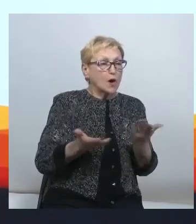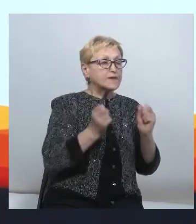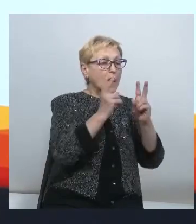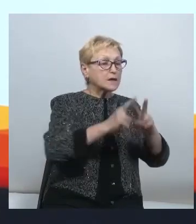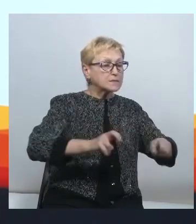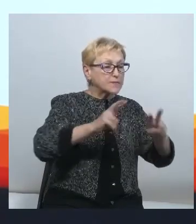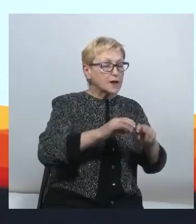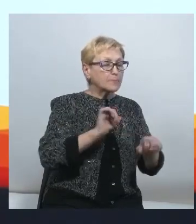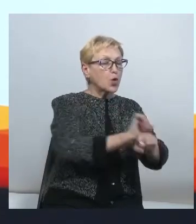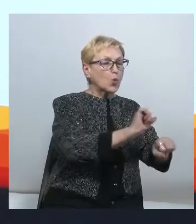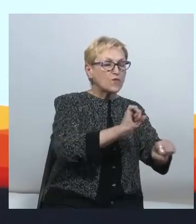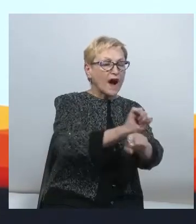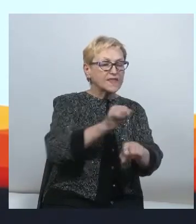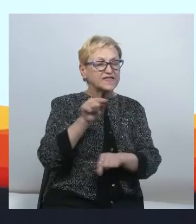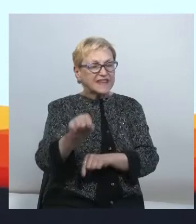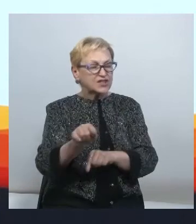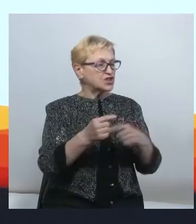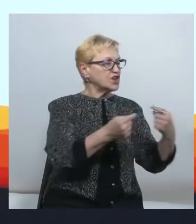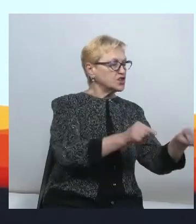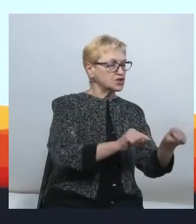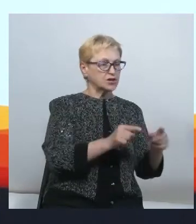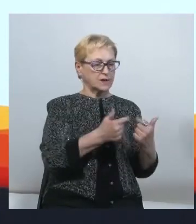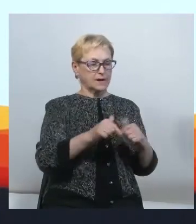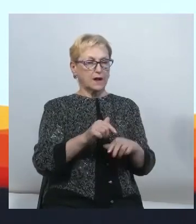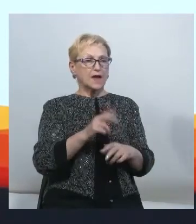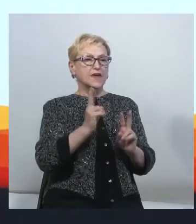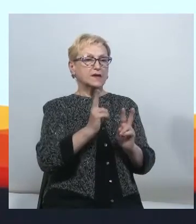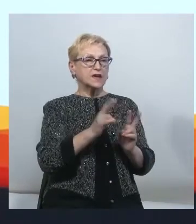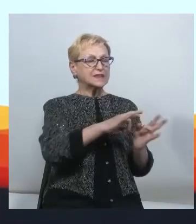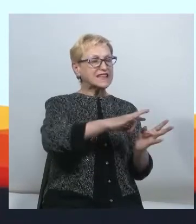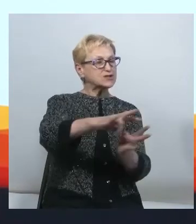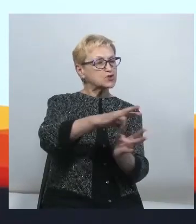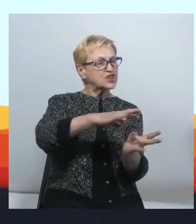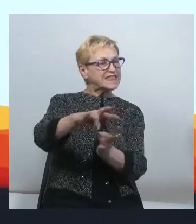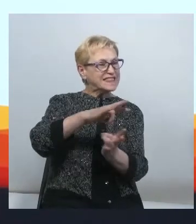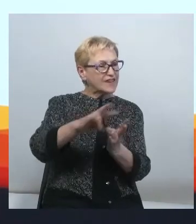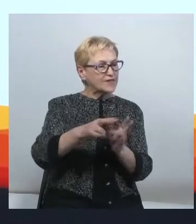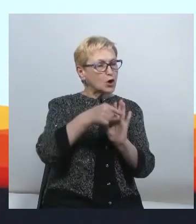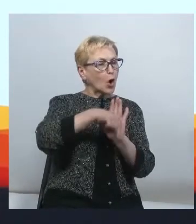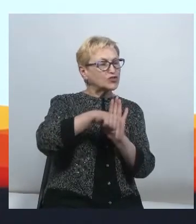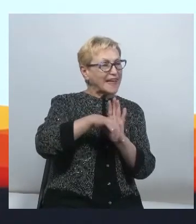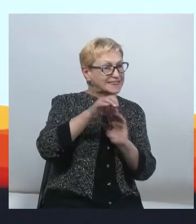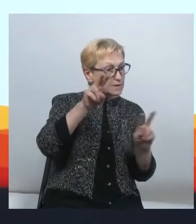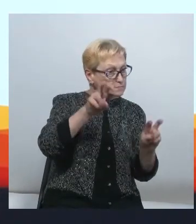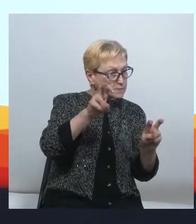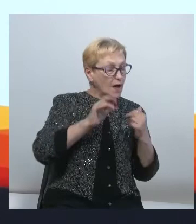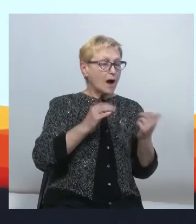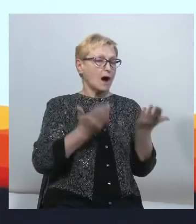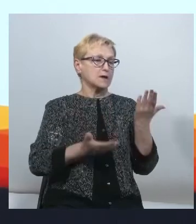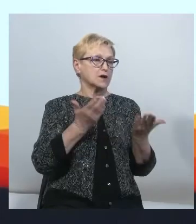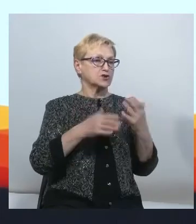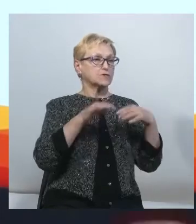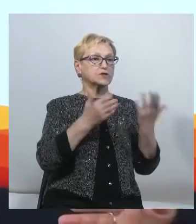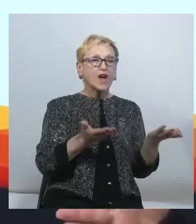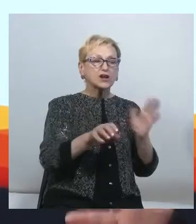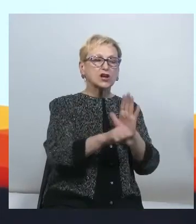блокування тих чи інших ресурсів, наприклад, які несуть шкідливий контент, а можливо і такі, які визначені за національним законодавством як